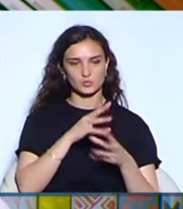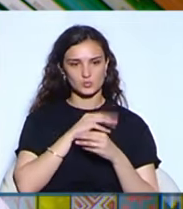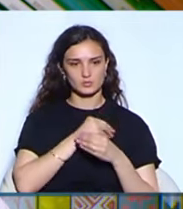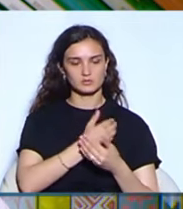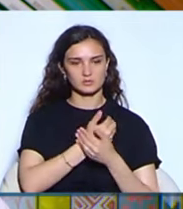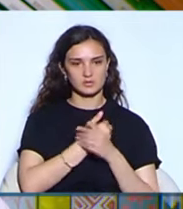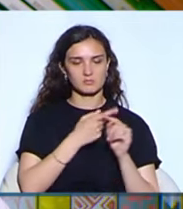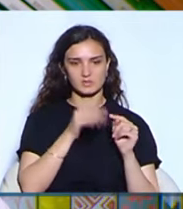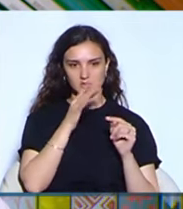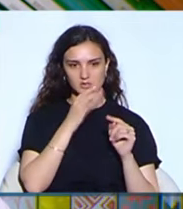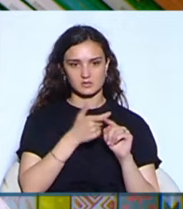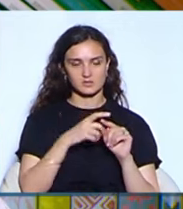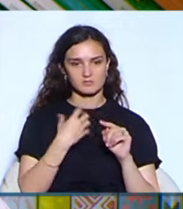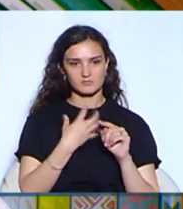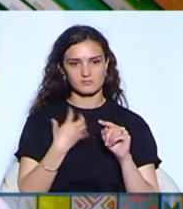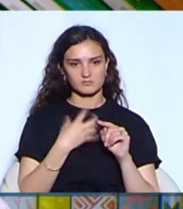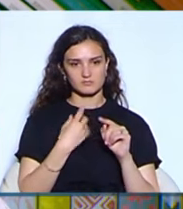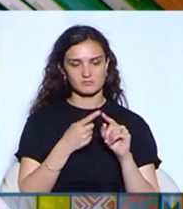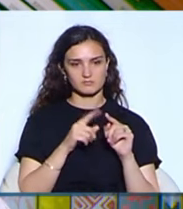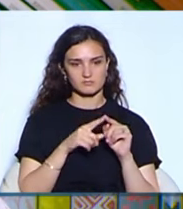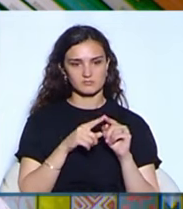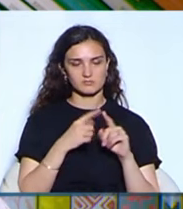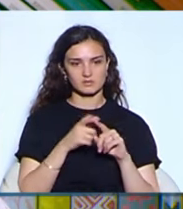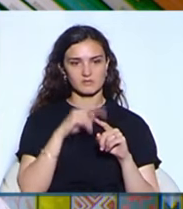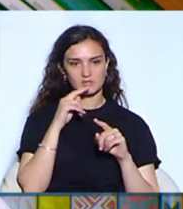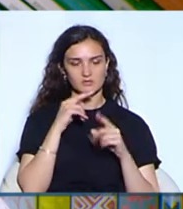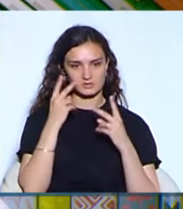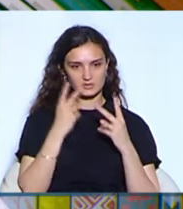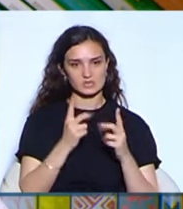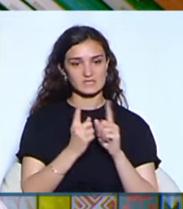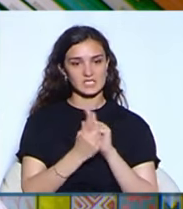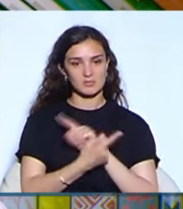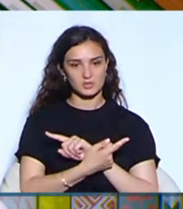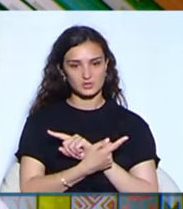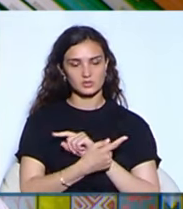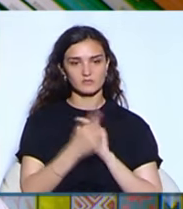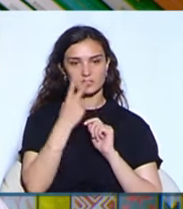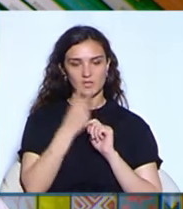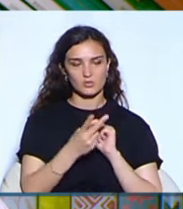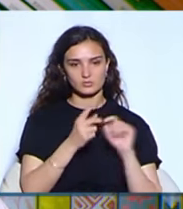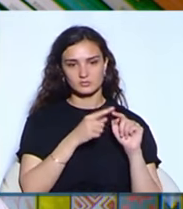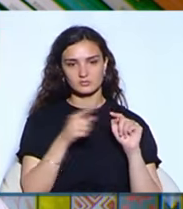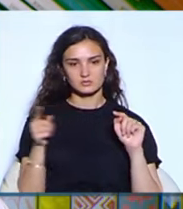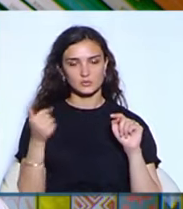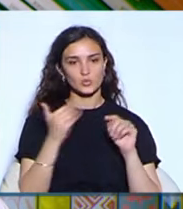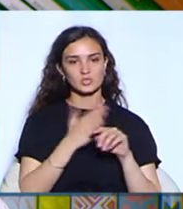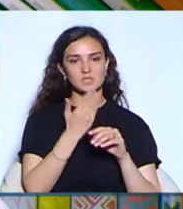რომ ამასაკისთვის ეს ძალიან მნიშვნელოვანია. დავაკვირდეთ დინამიკაში, ვნახოთ, თქვათ, როგორია დინამიკა, თუ